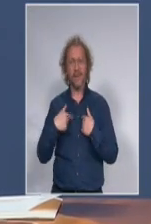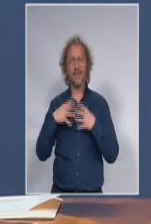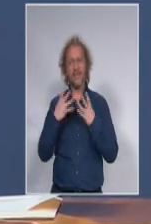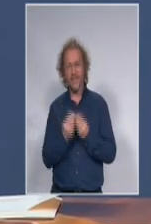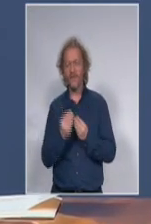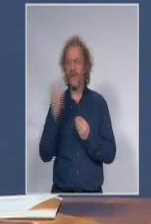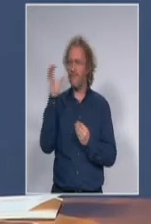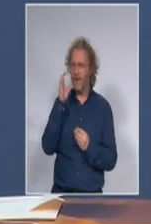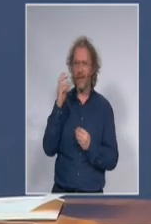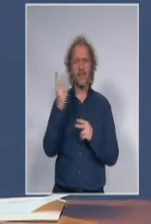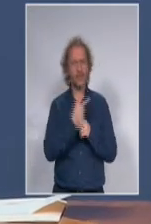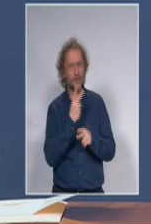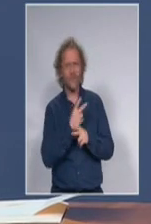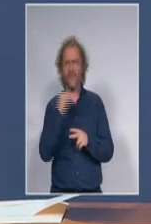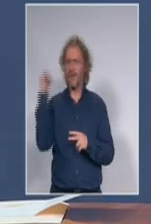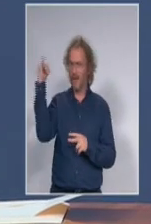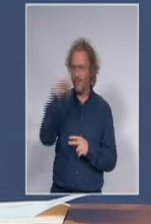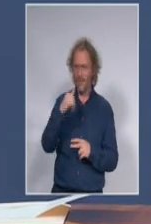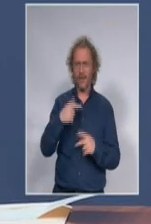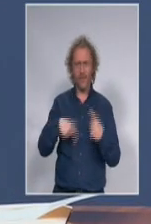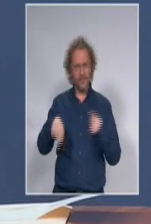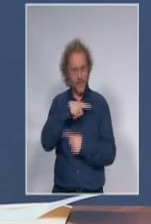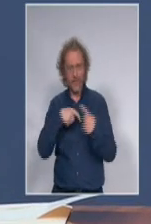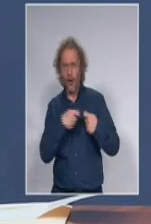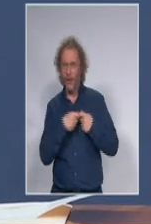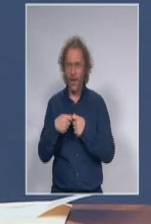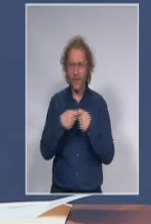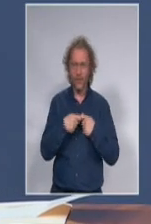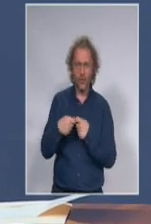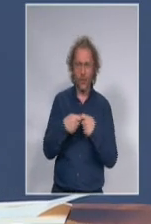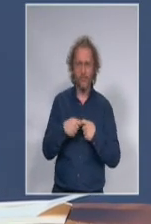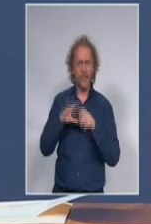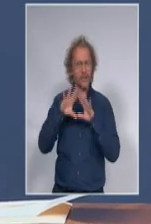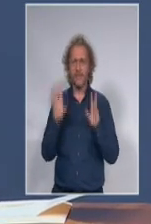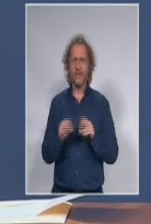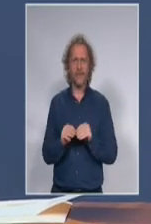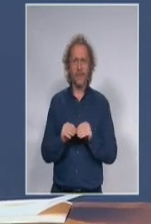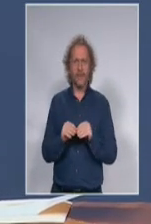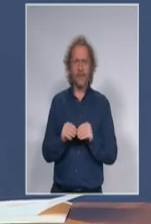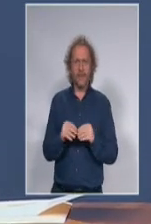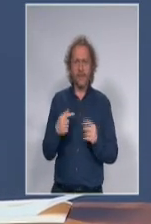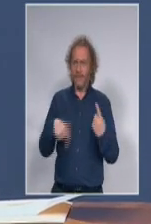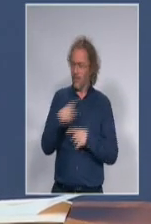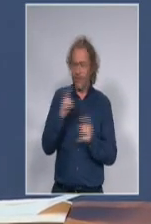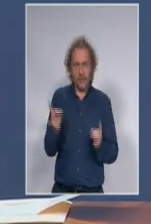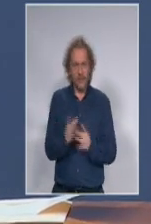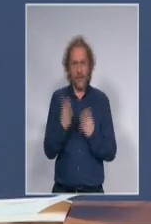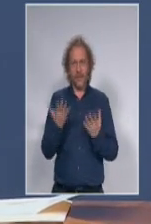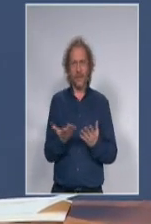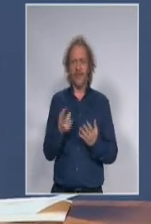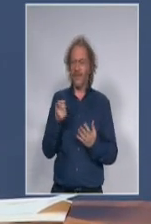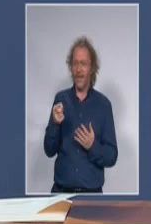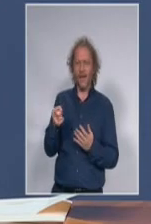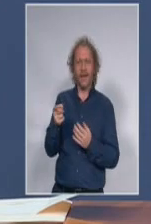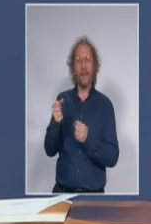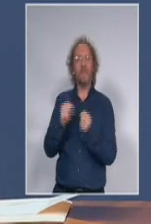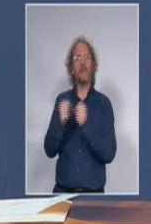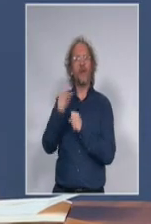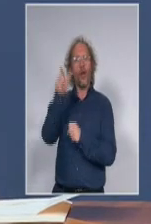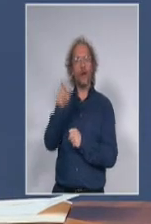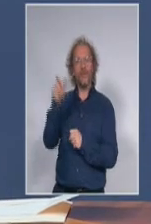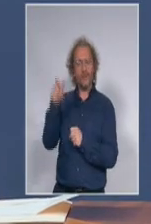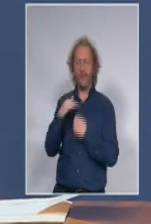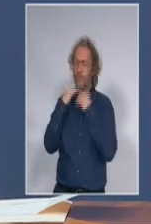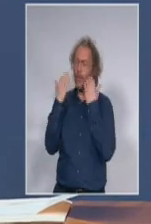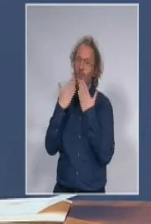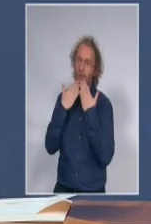Srećan sam što smo uspeli da ih obezbedimo više umeđu vremenu i Air Srbije. I ti piloti su, mnogo im hvala. Mnogo hvala